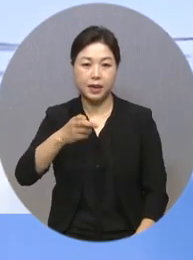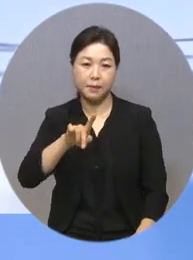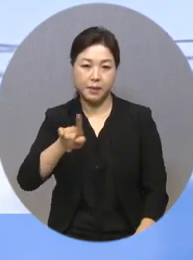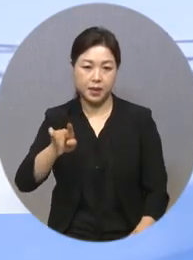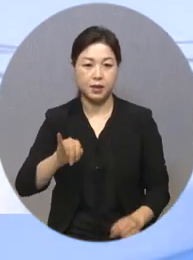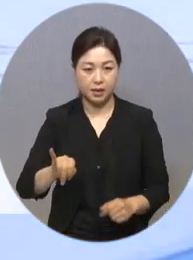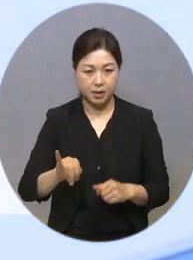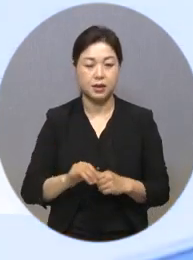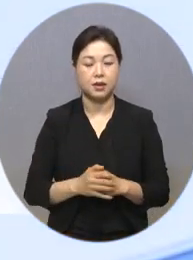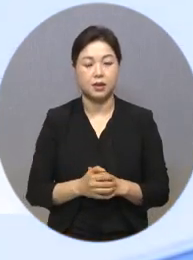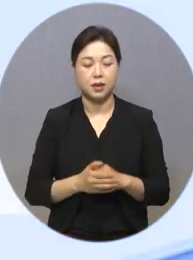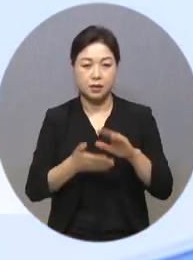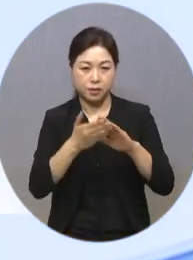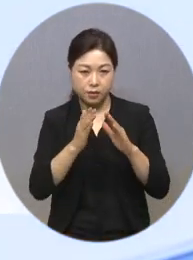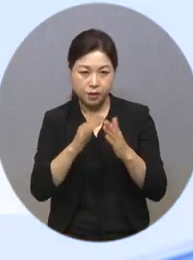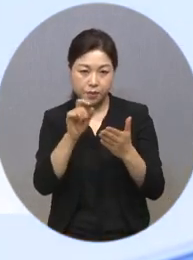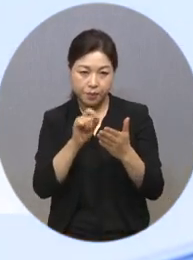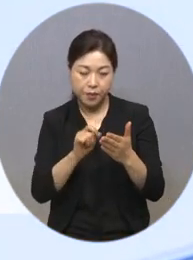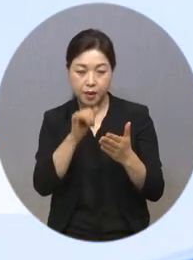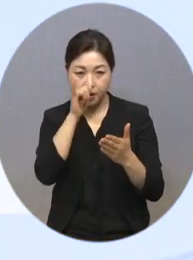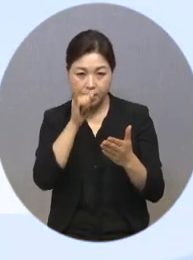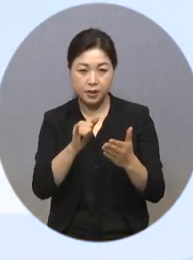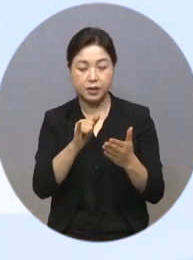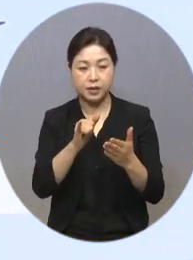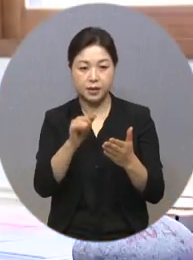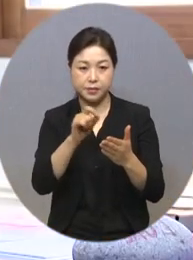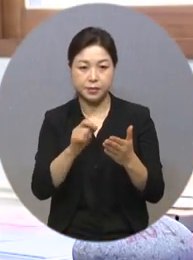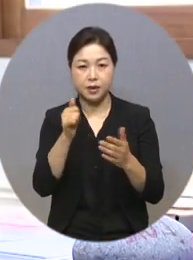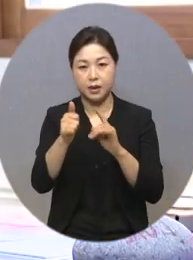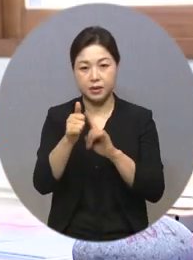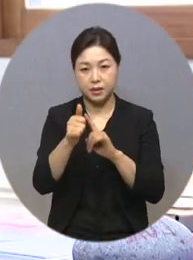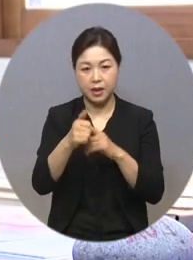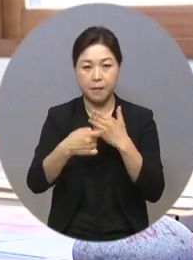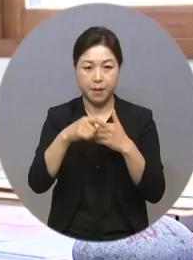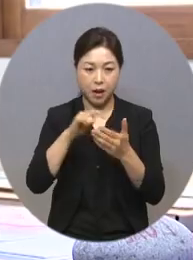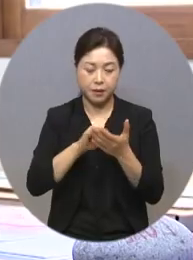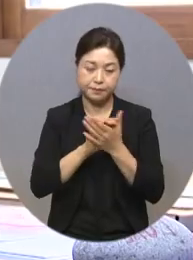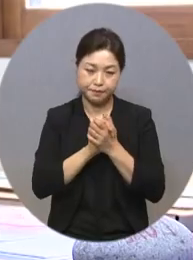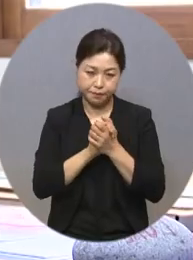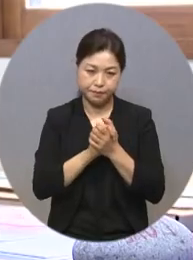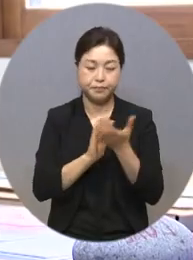정성을 담아 쓴 손길에서 작가의 간절한 염원이 느껴집니다.